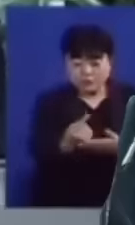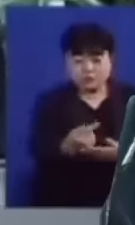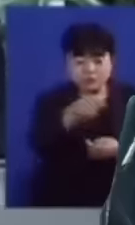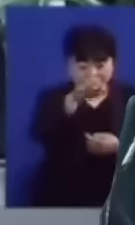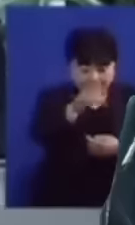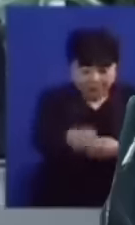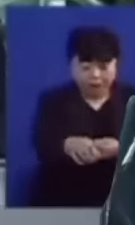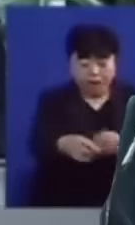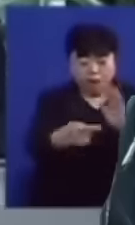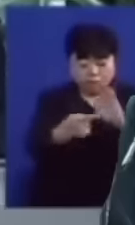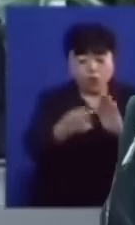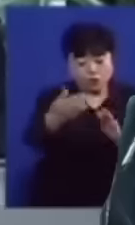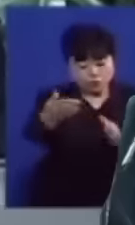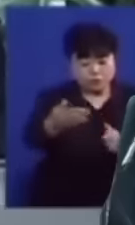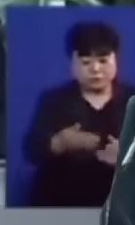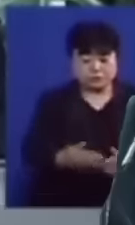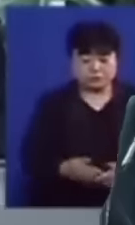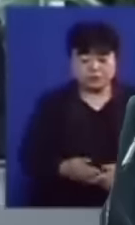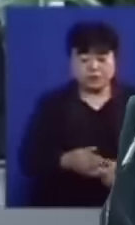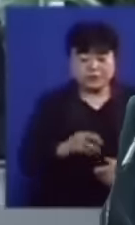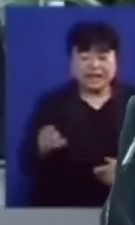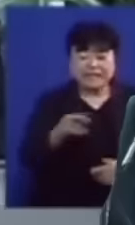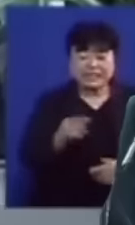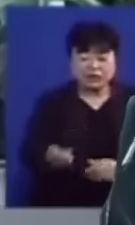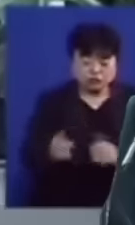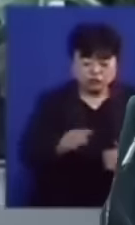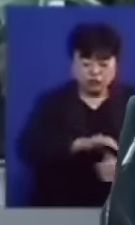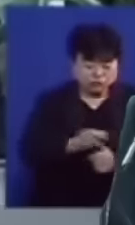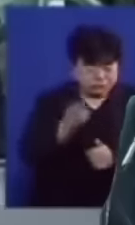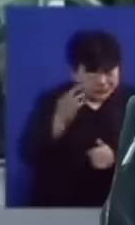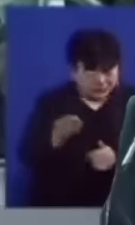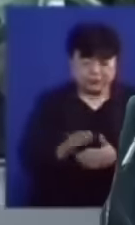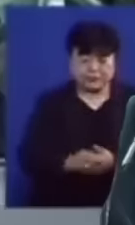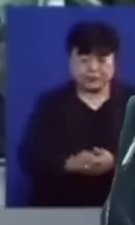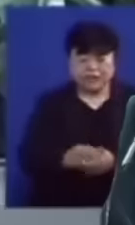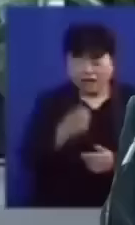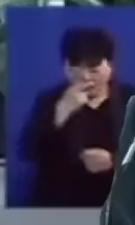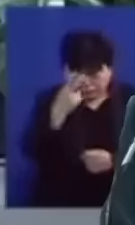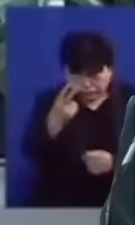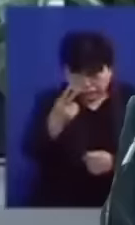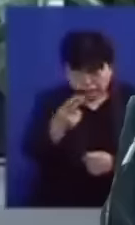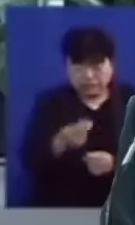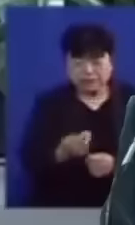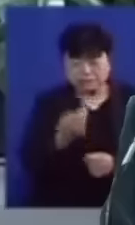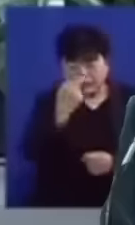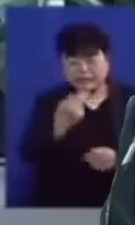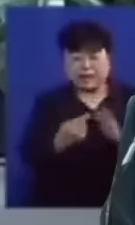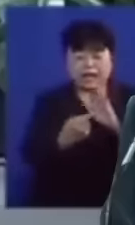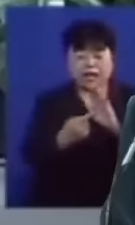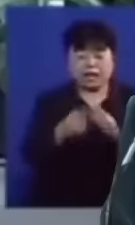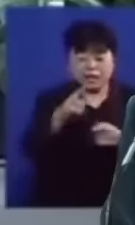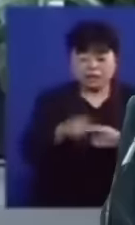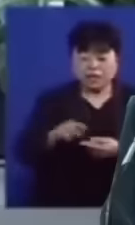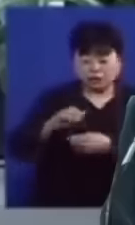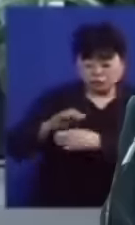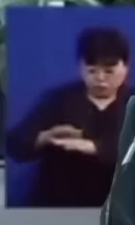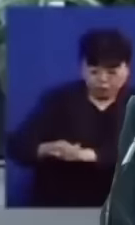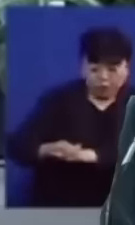앞에 보여주었잖아요. 나사로가 죽어서 무덤에 들어간 지 나흘이 됐어. 썩은 냄새가 납니다. 그대로